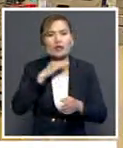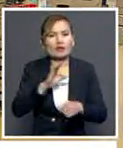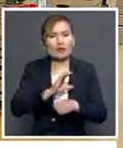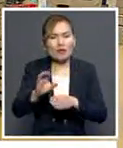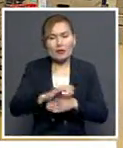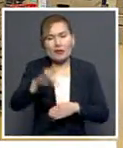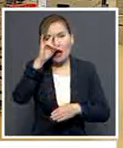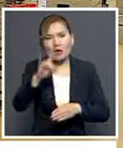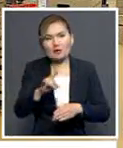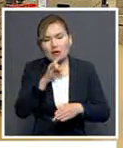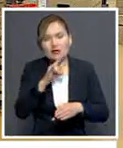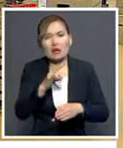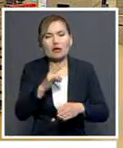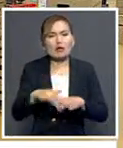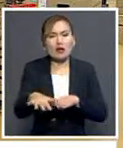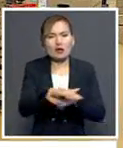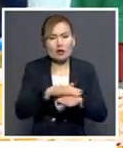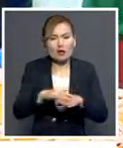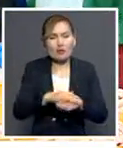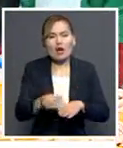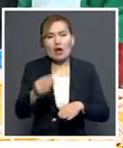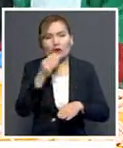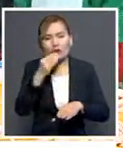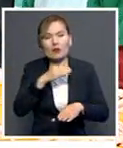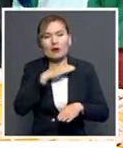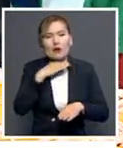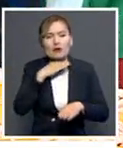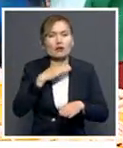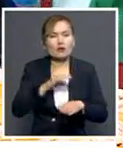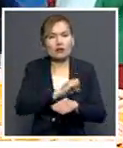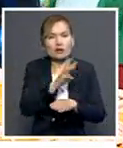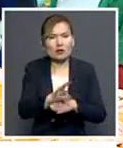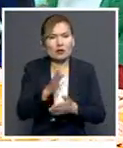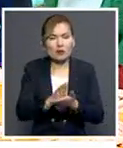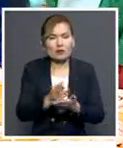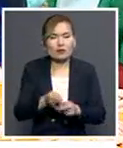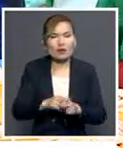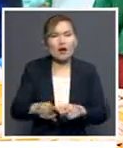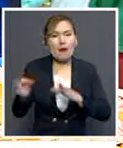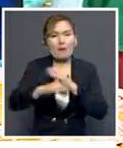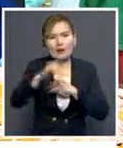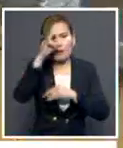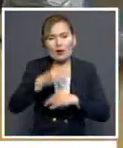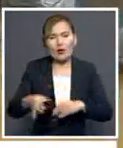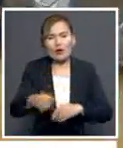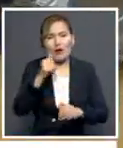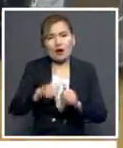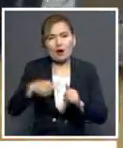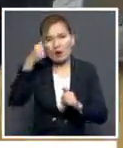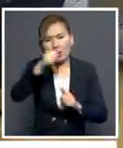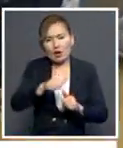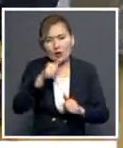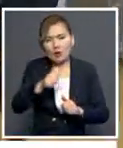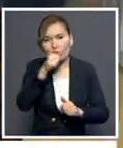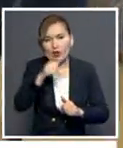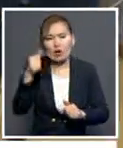нарықты таза, табиғи, сапалы ауыл шаруашылығы өніммен қамтамасыз етіп келеді. Бұрын Батыс Қазақстан облысы жылына 10000